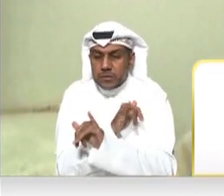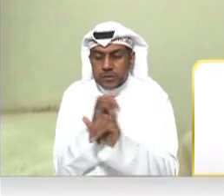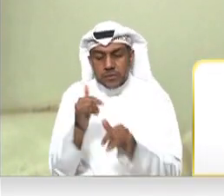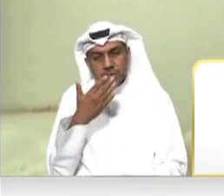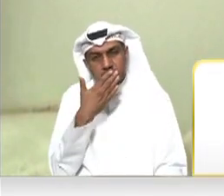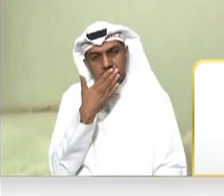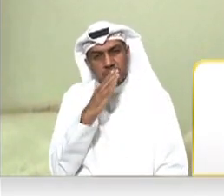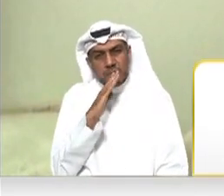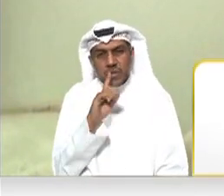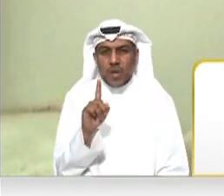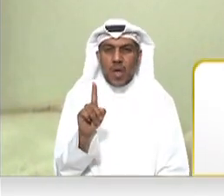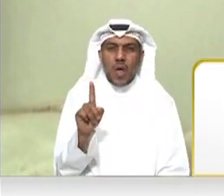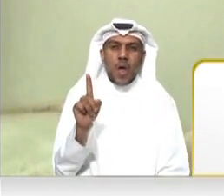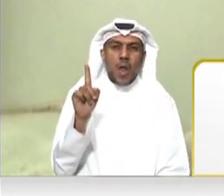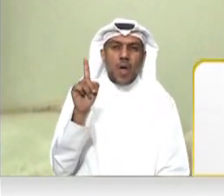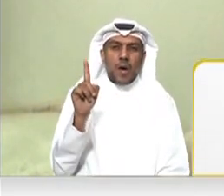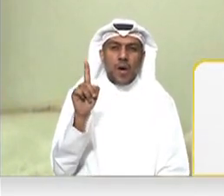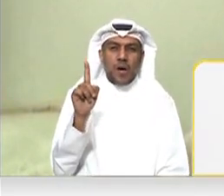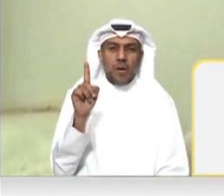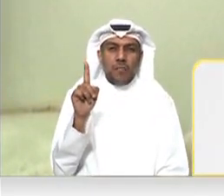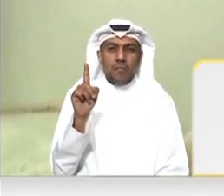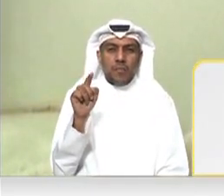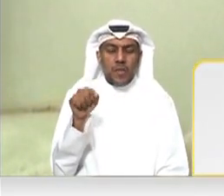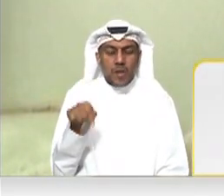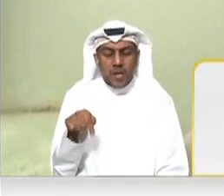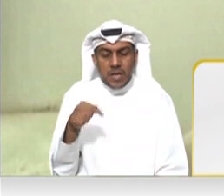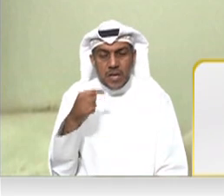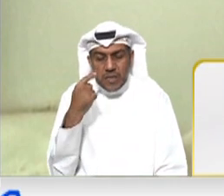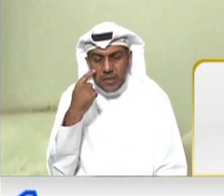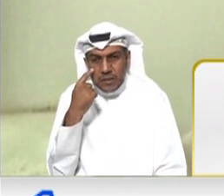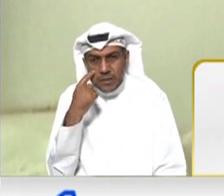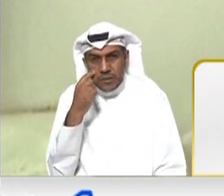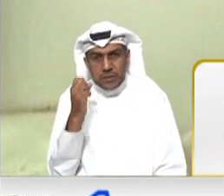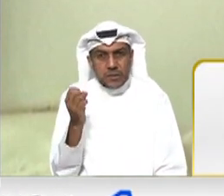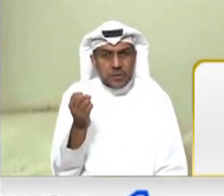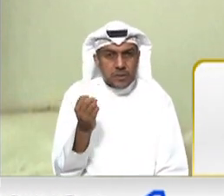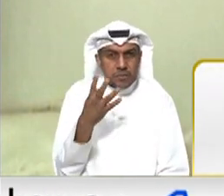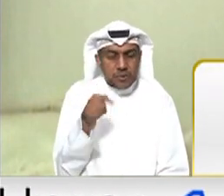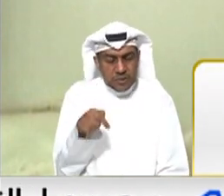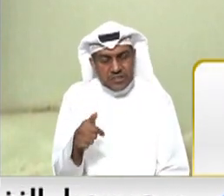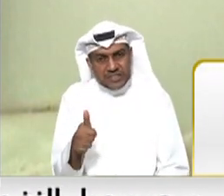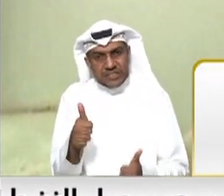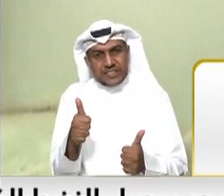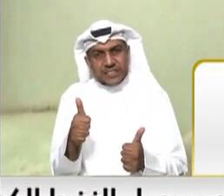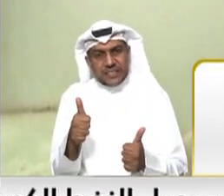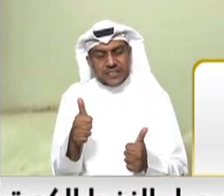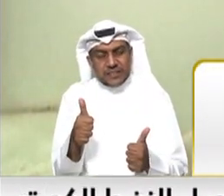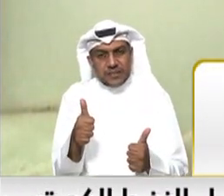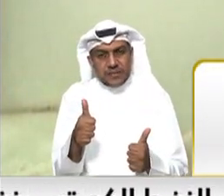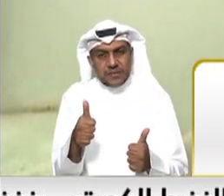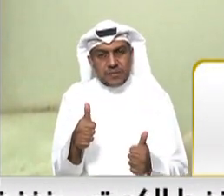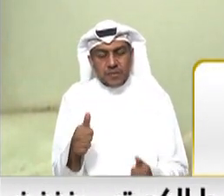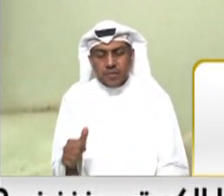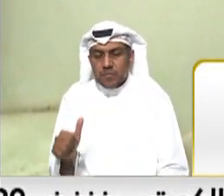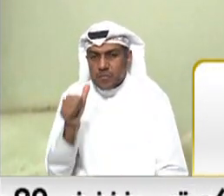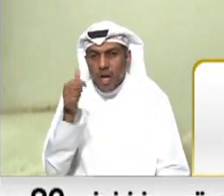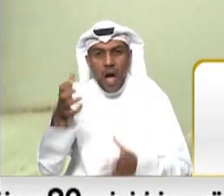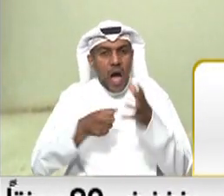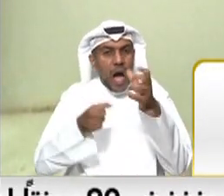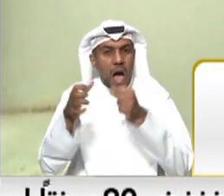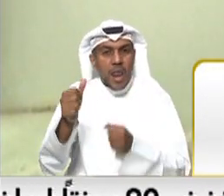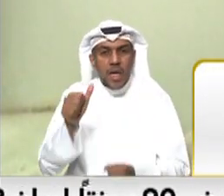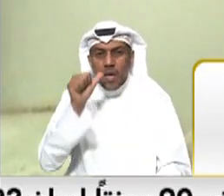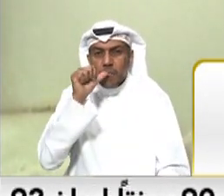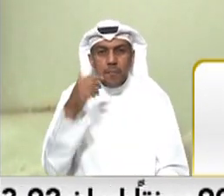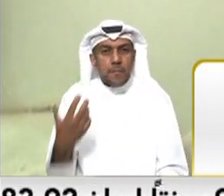لله العمر 4 شهور. لقيت الحمد لله صحصح عن قبل بالزيت. قصة حليب نقص عليها في الحليب ونقص